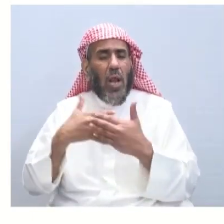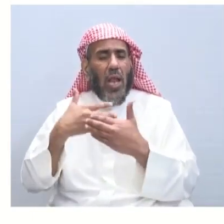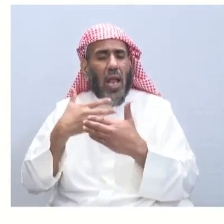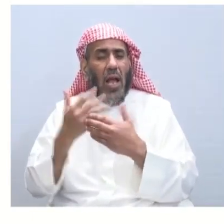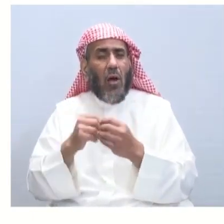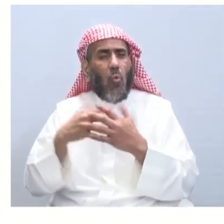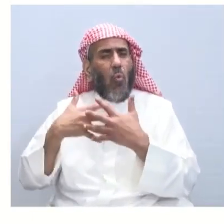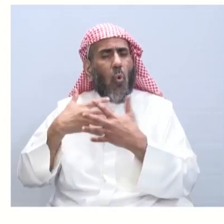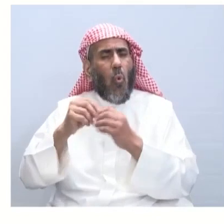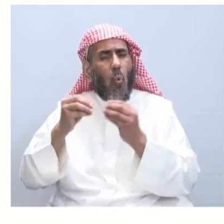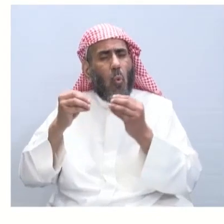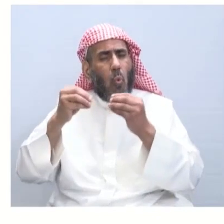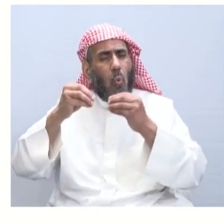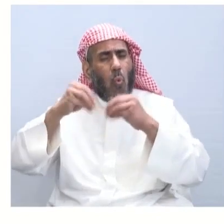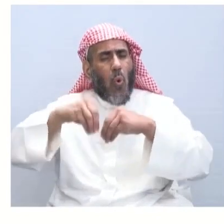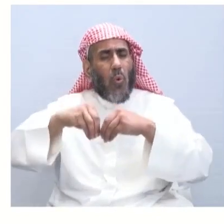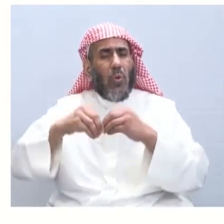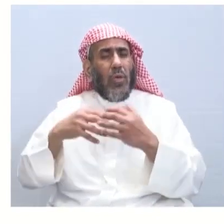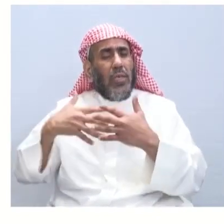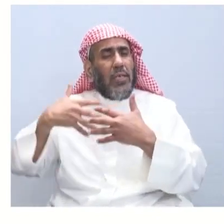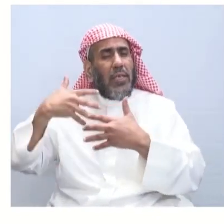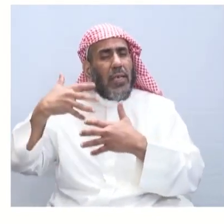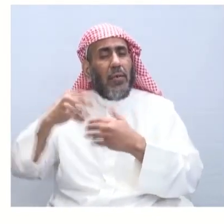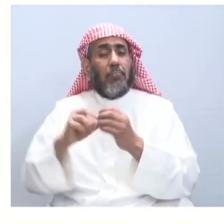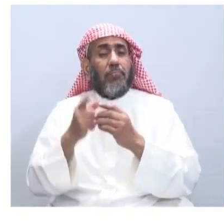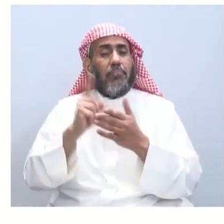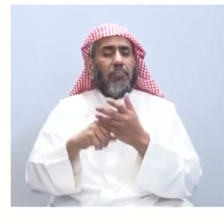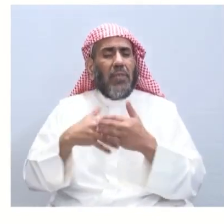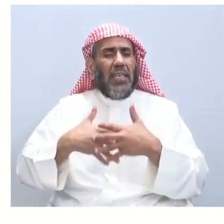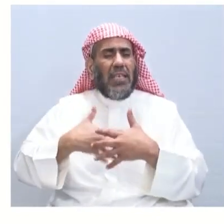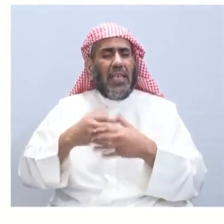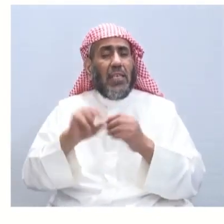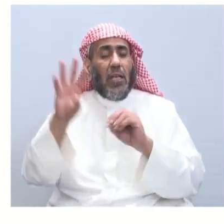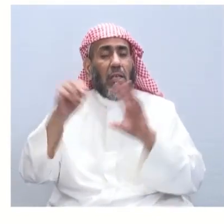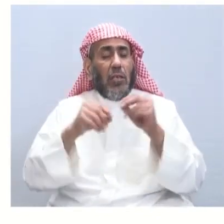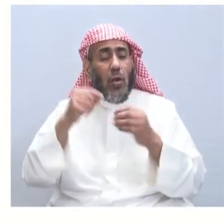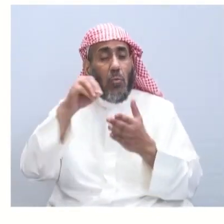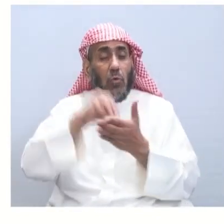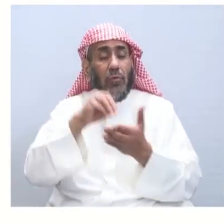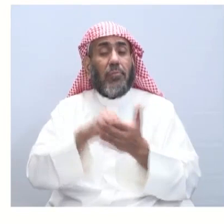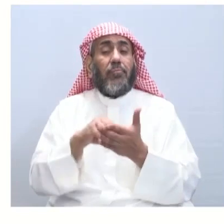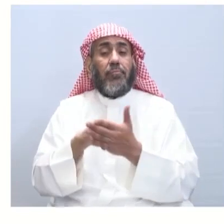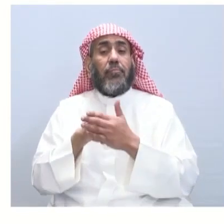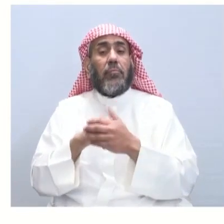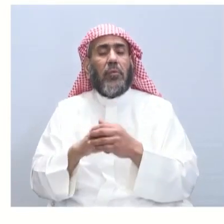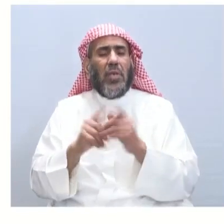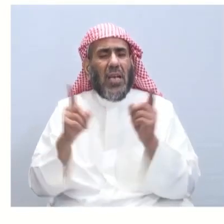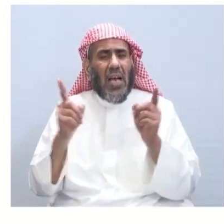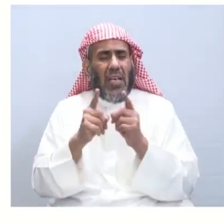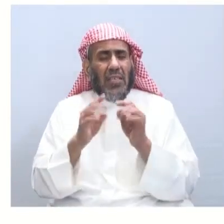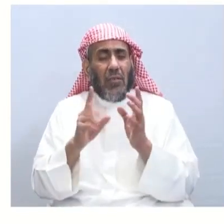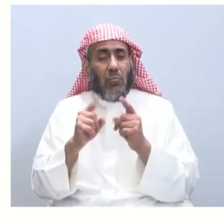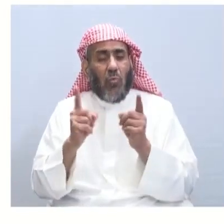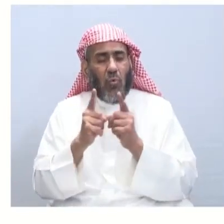ايحاء مكثف فيها ايحاء مكثف جدا ايضا النزعه القصصيه الموجوده فيه اقصر واقل